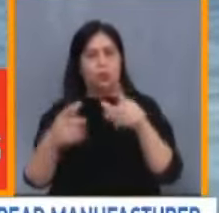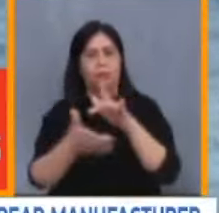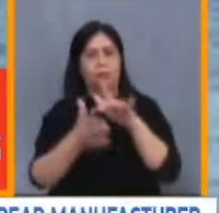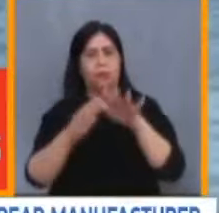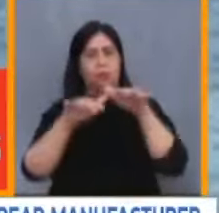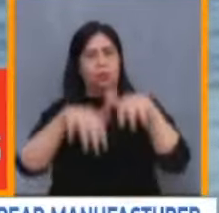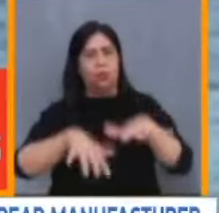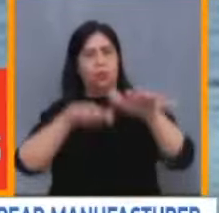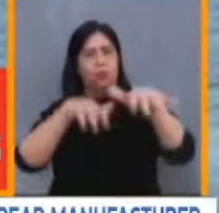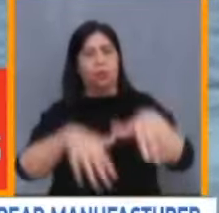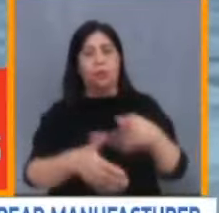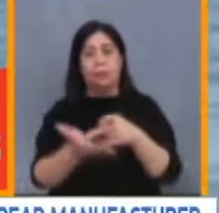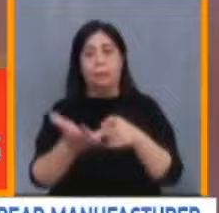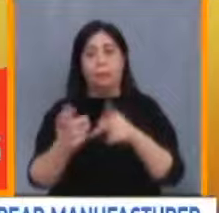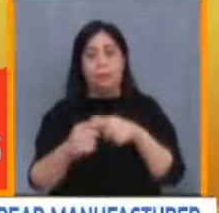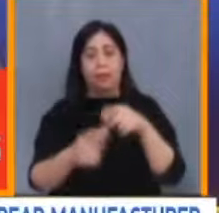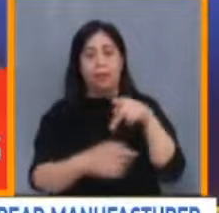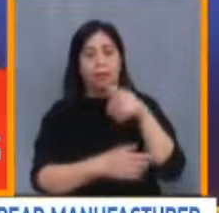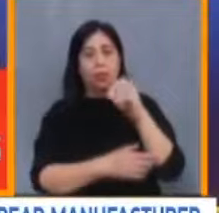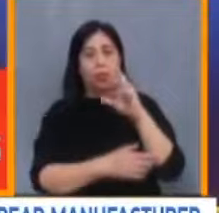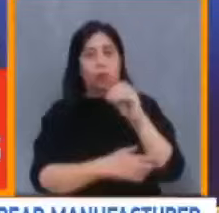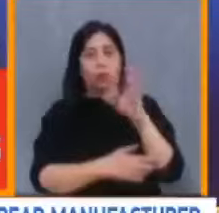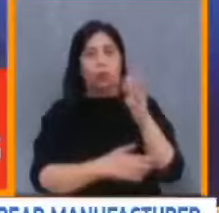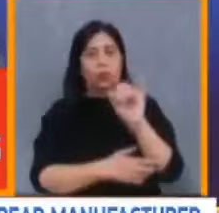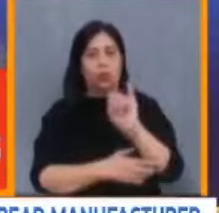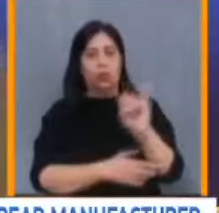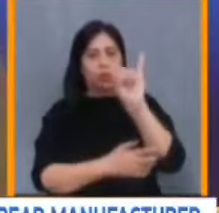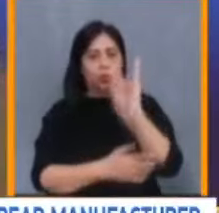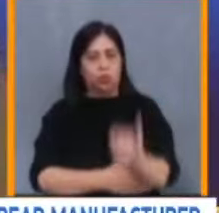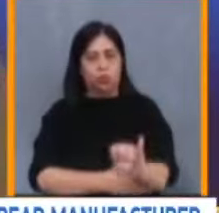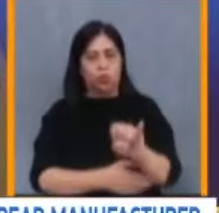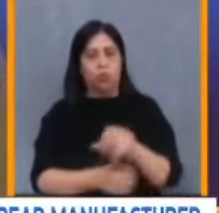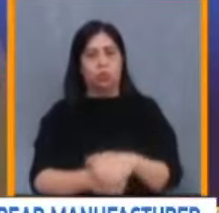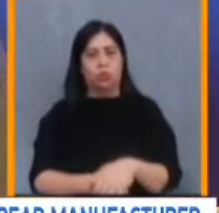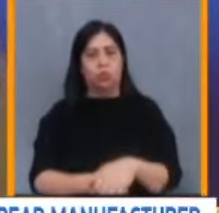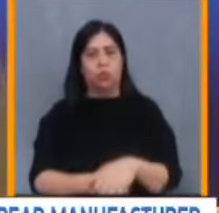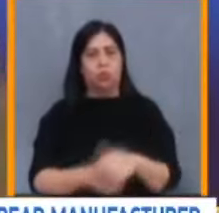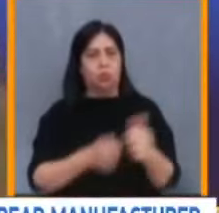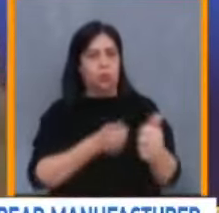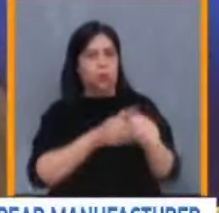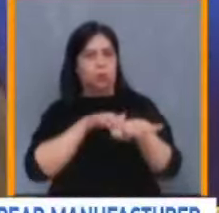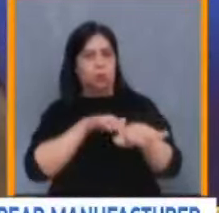ng puro magsinggal Ilocos Sur. Makasidag kami, ma'am. Nakita rin mo ito.